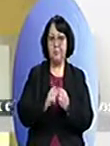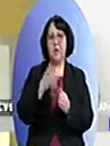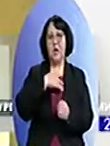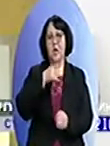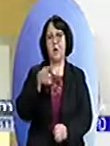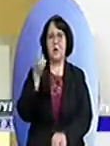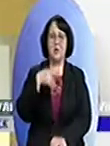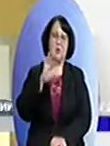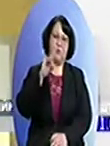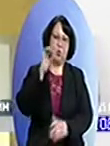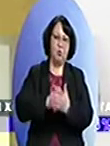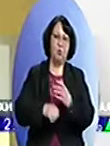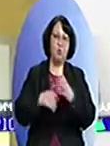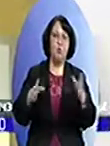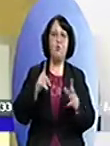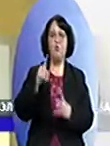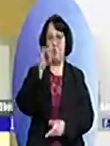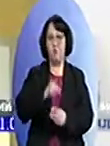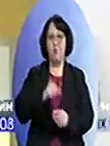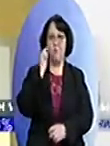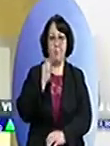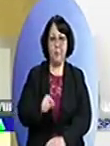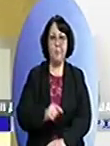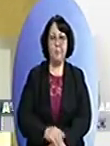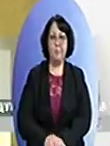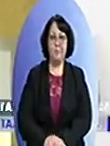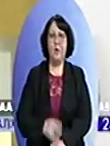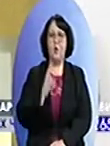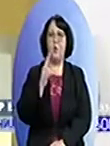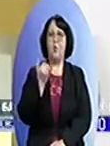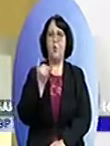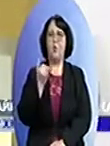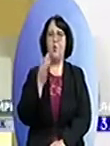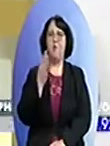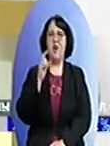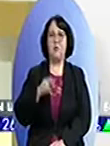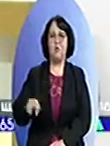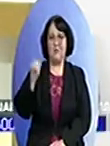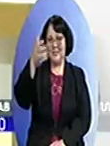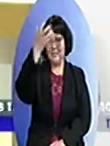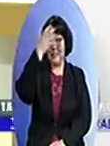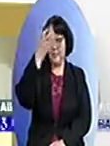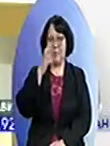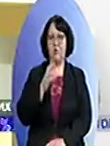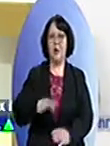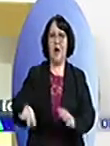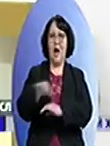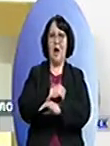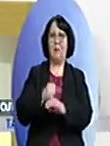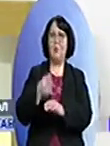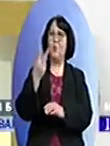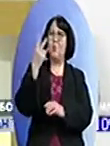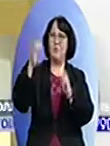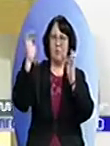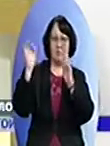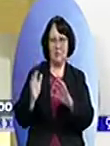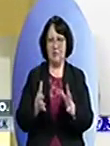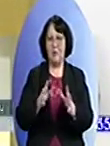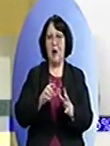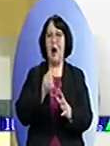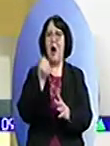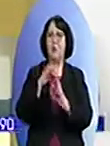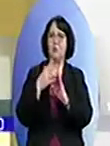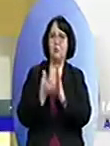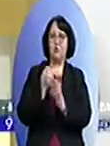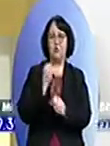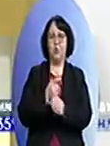салбарт орсон томоохон хөрөнгө оруулалт юм аа. Кувейт улсын засгийн газраас Баян Өлгийн аймаг болсон үерт нэрвэгдсэн айл өрхөдөд зориулж